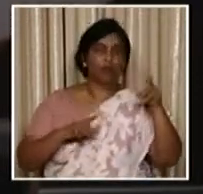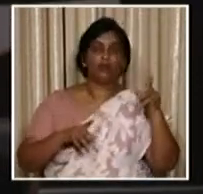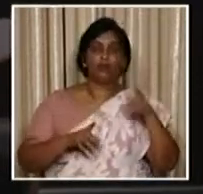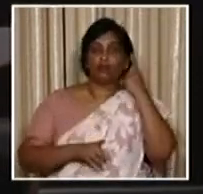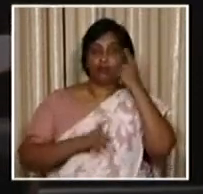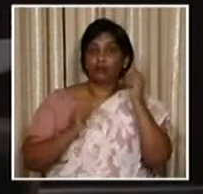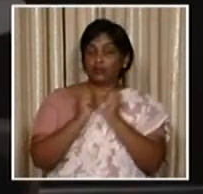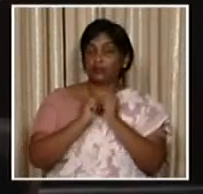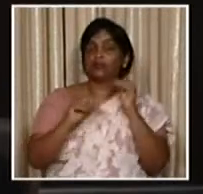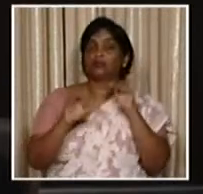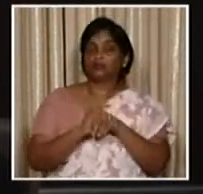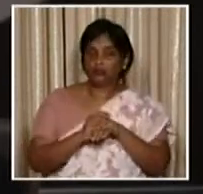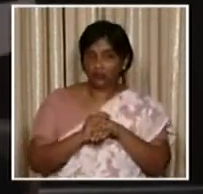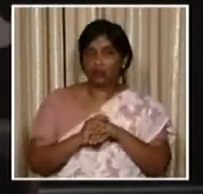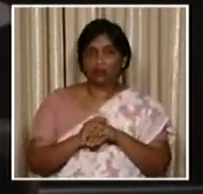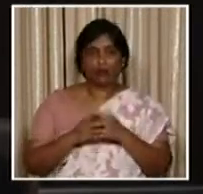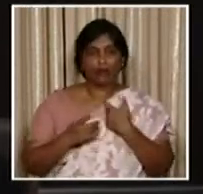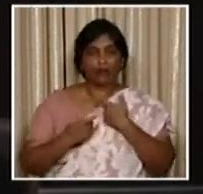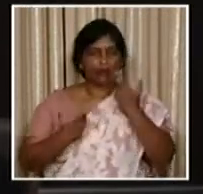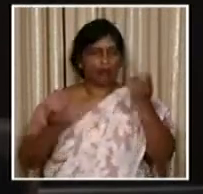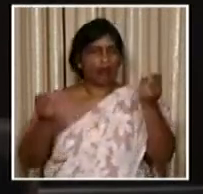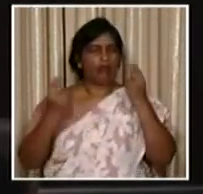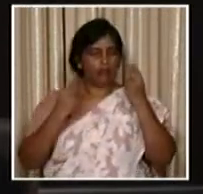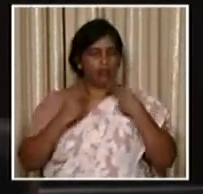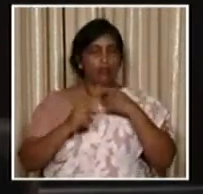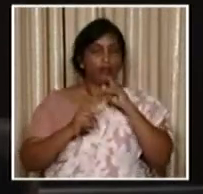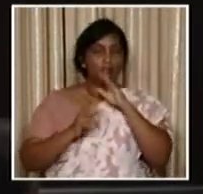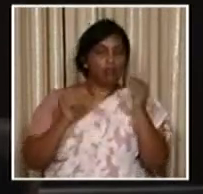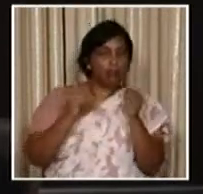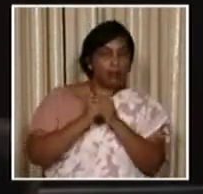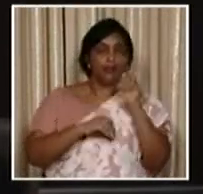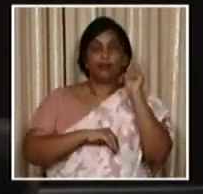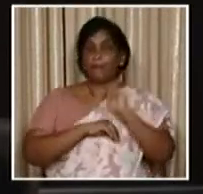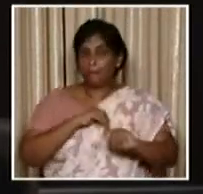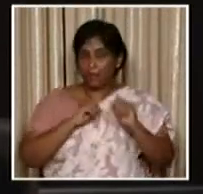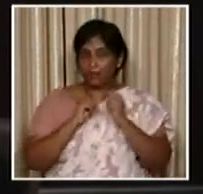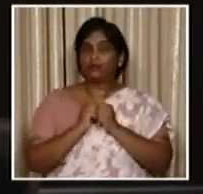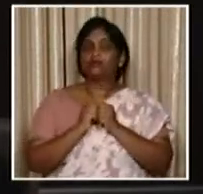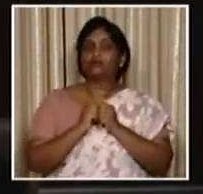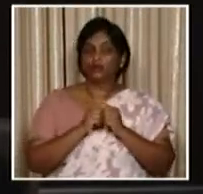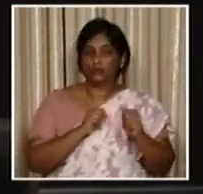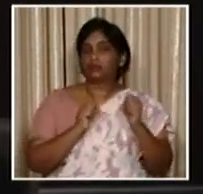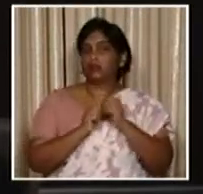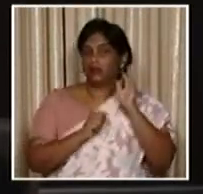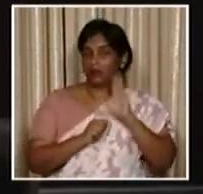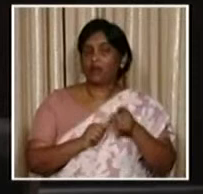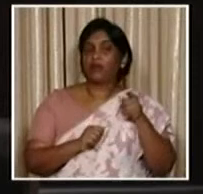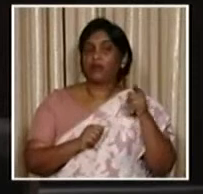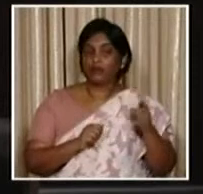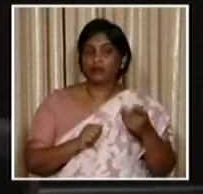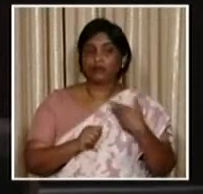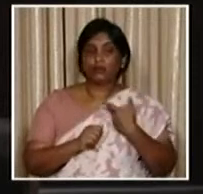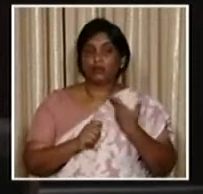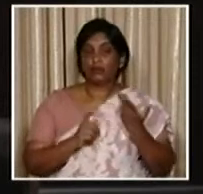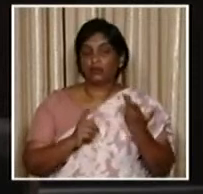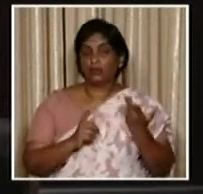බුද්ධි සේවාවන් වල ඒ දූතයෝ ඉන්නේ යම් යම් උපක්‍රමශීලීව යම් යම් කටයුතු කරන්න මගේ